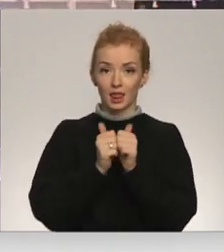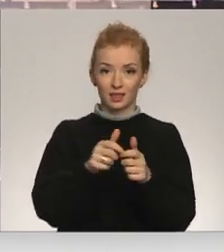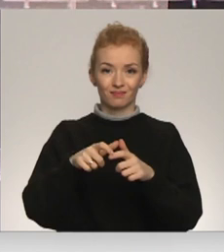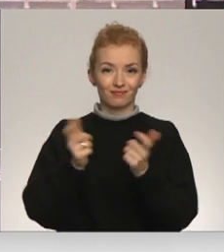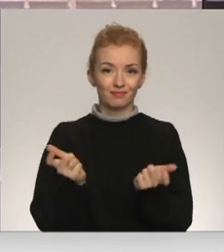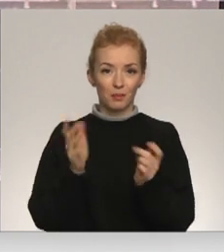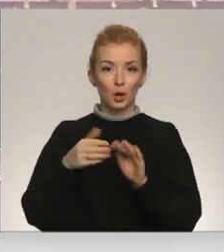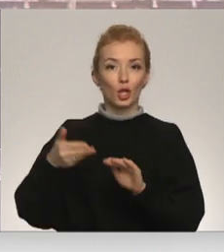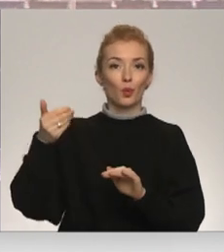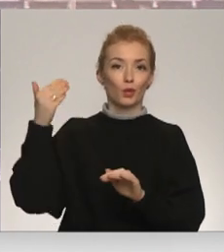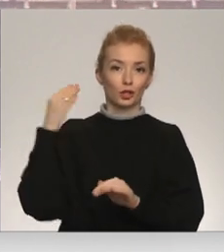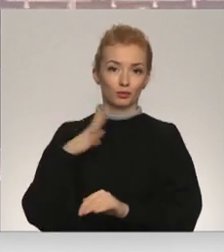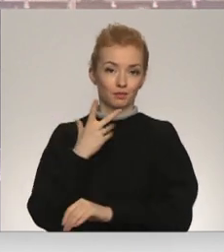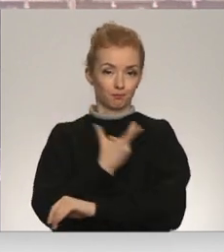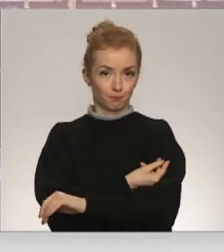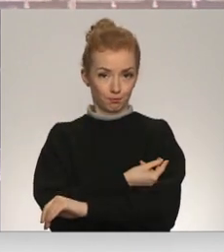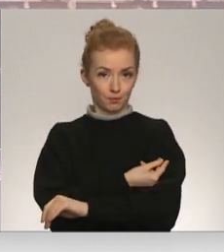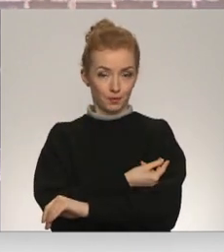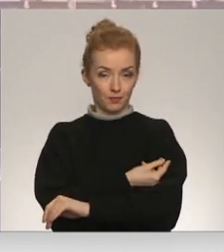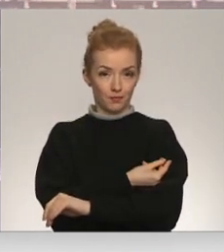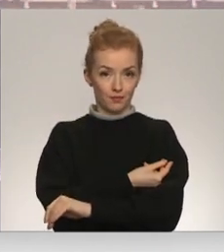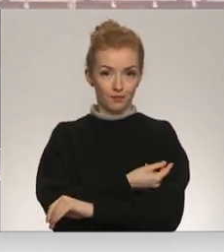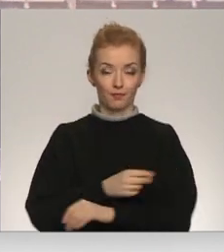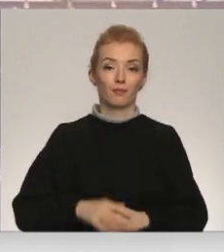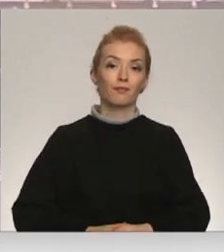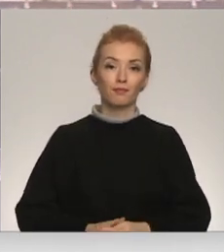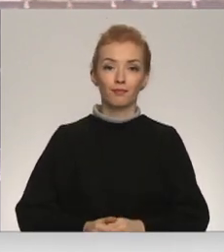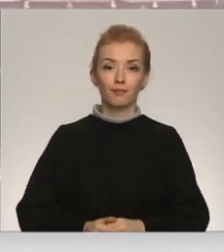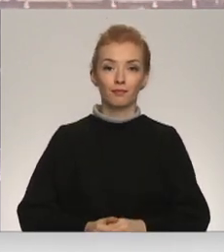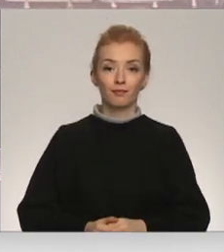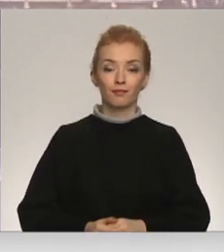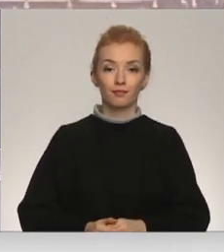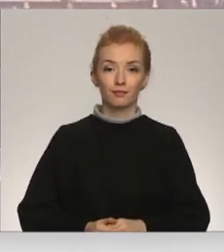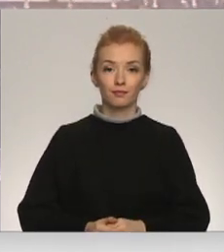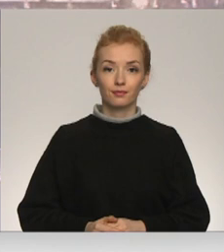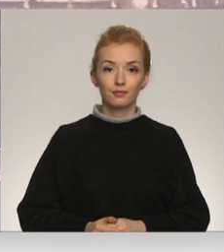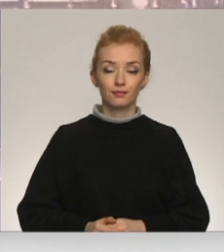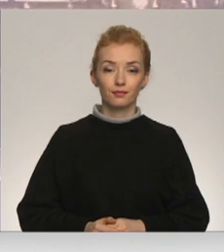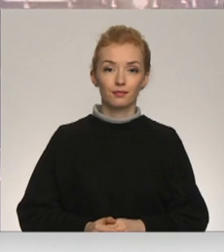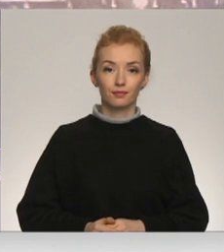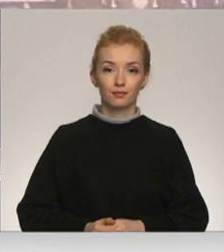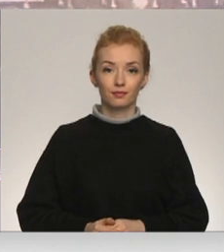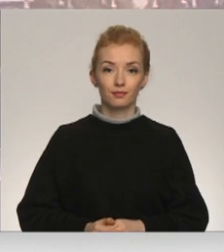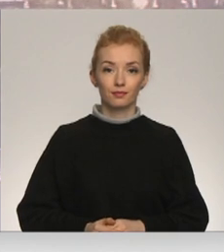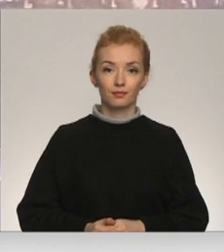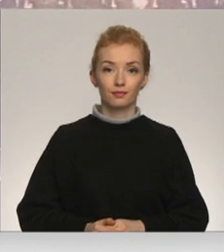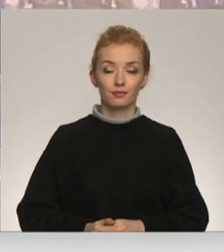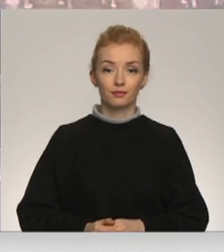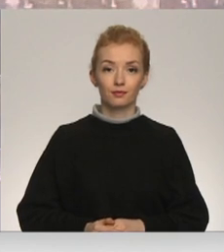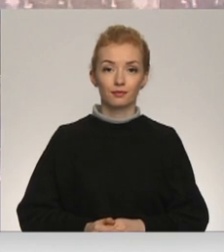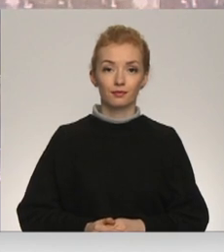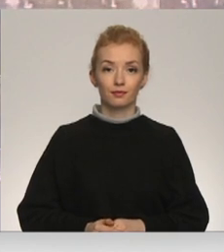par iepriekšējās vakcīnas veikšanu. Vienā no jaunatvērtajiem vakcinācijas centriem šodien viesojās kolēģi Zanda Ozoba-Lode un